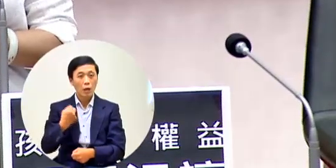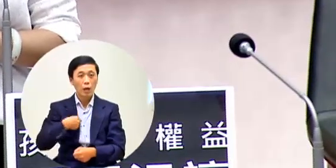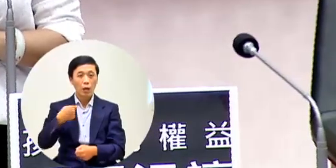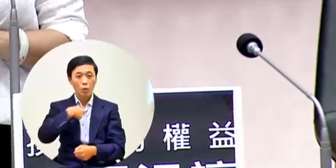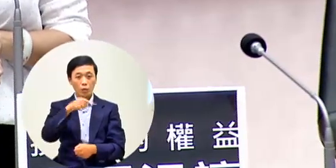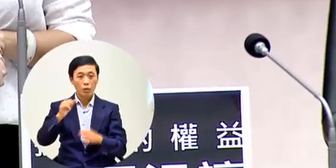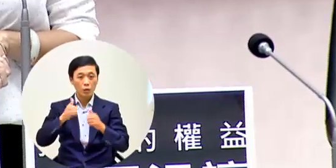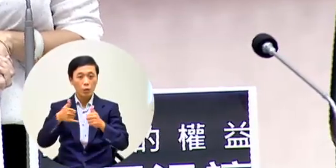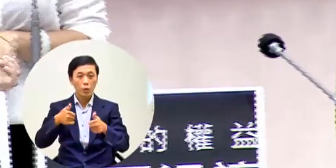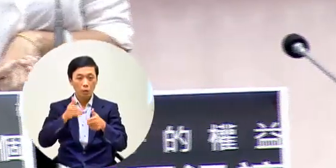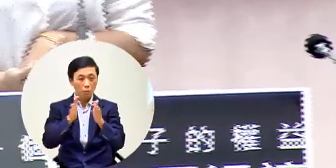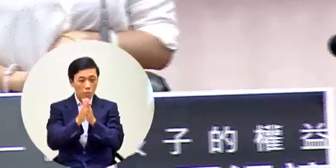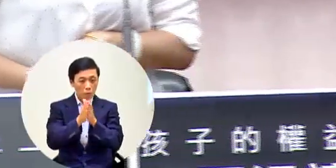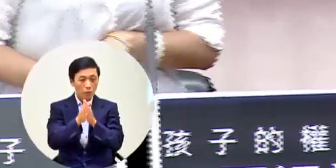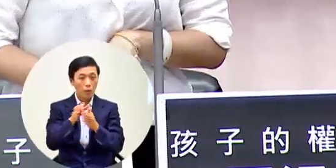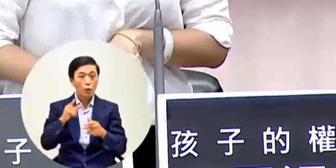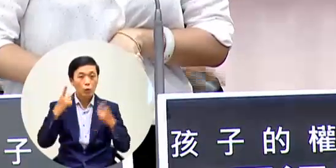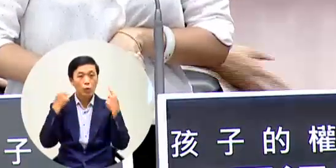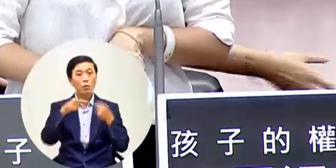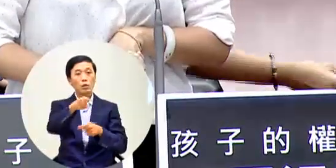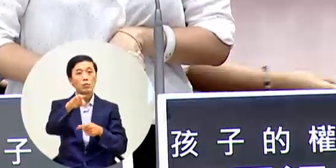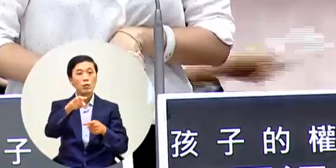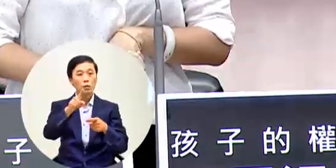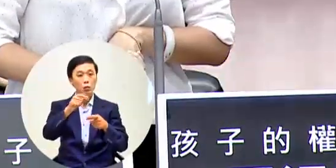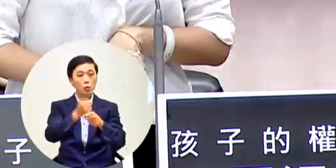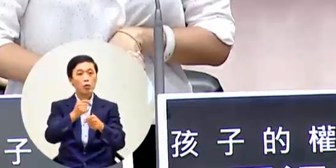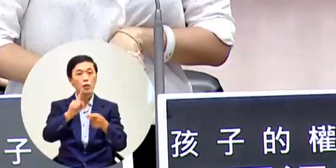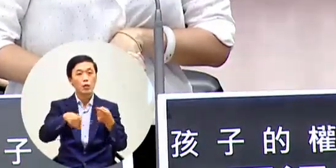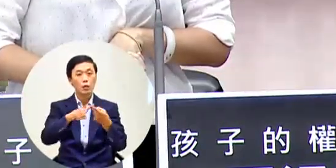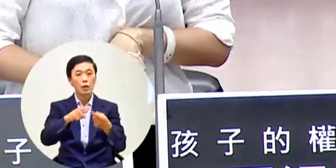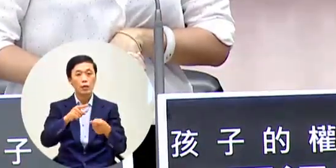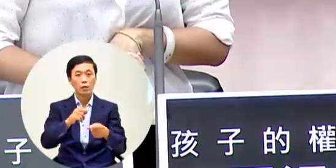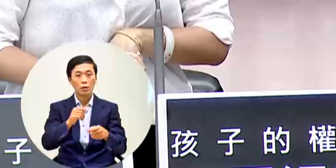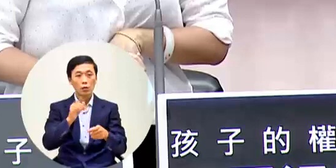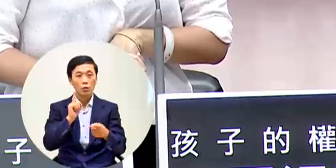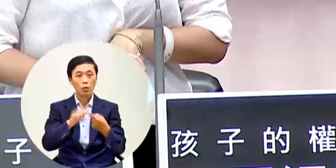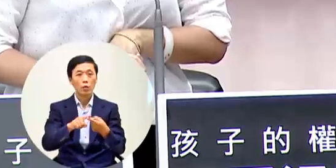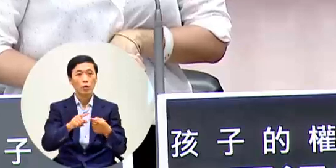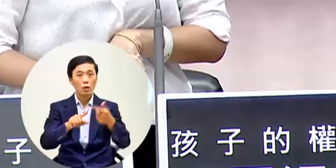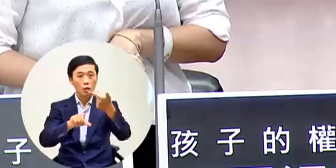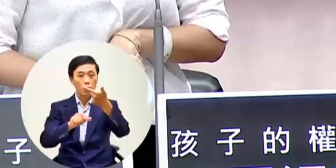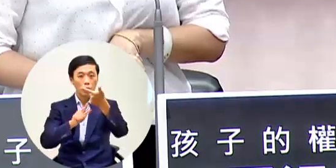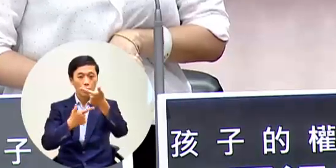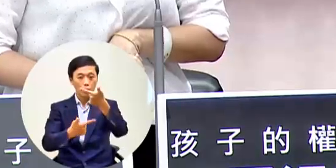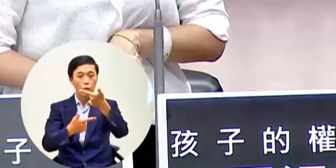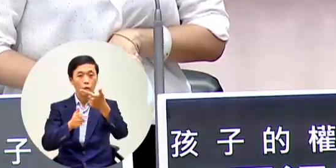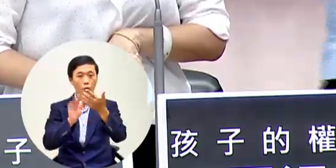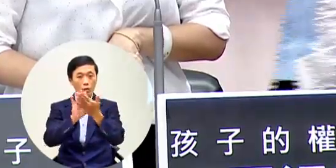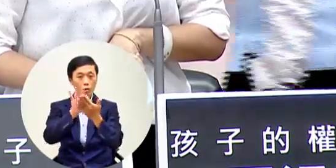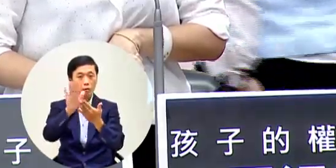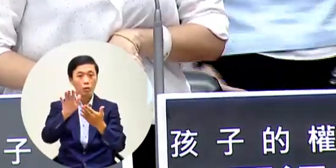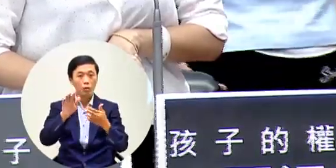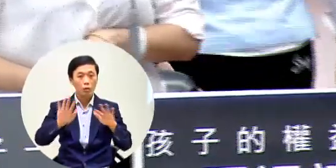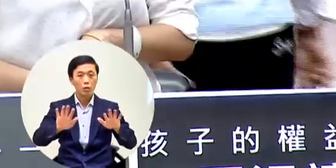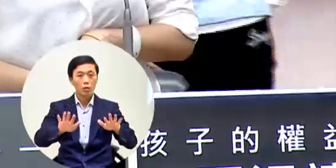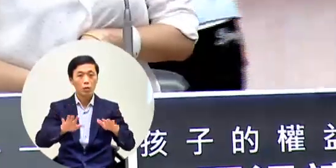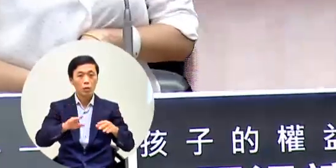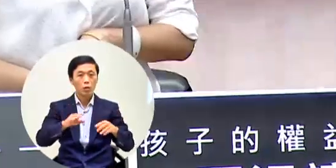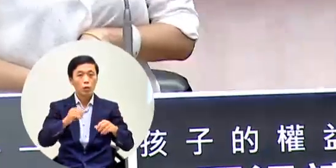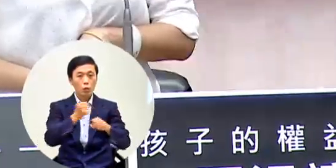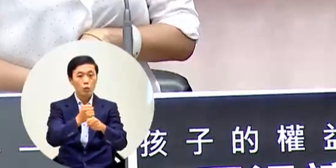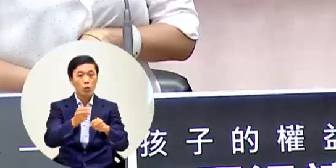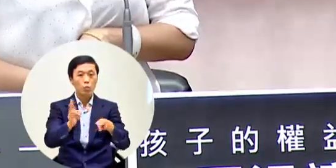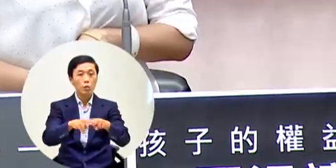本来就是你们该做的事情。六月六号以后，现在全部断线了，没有再检